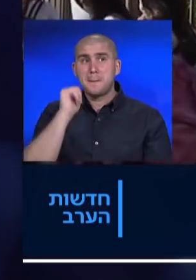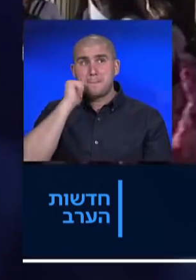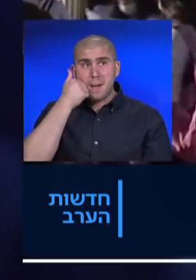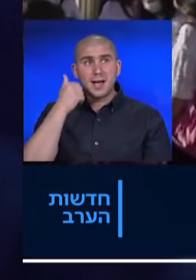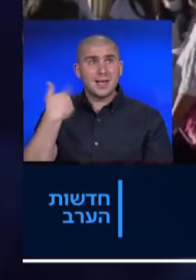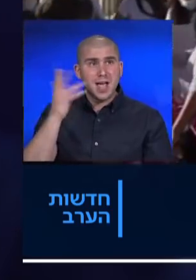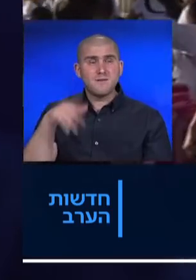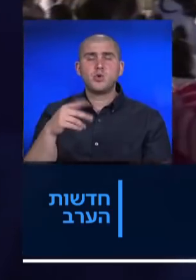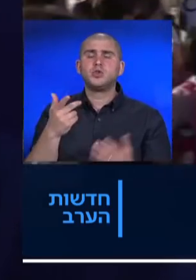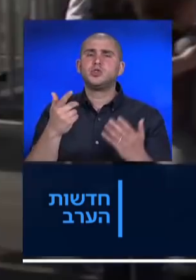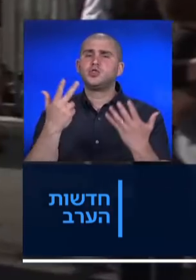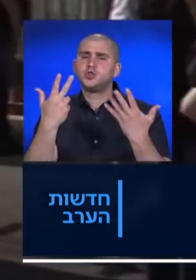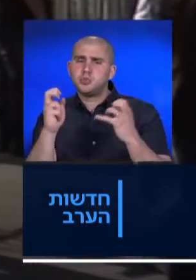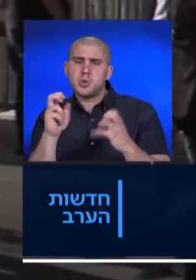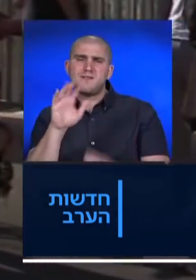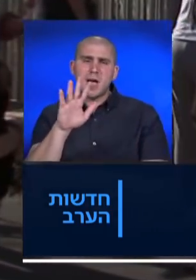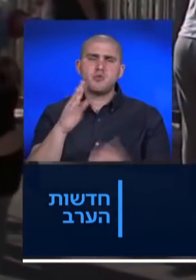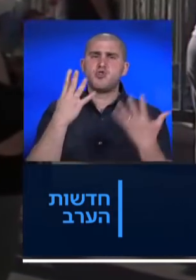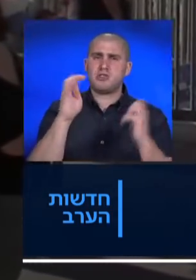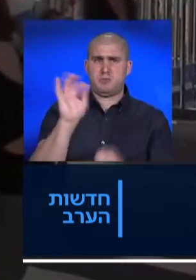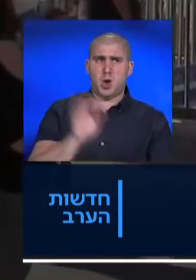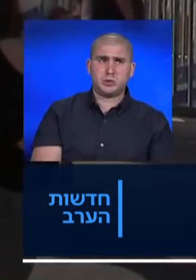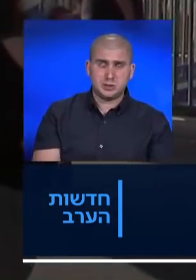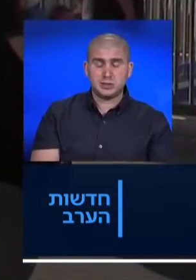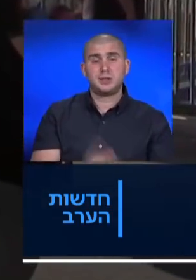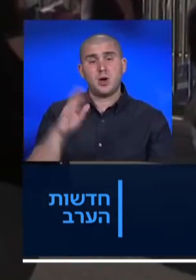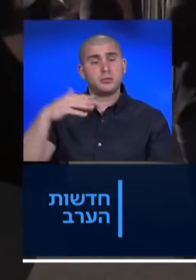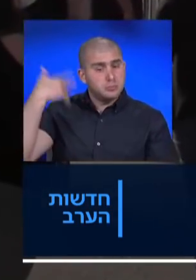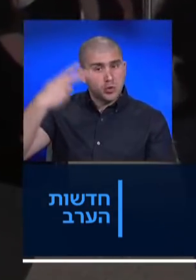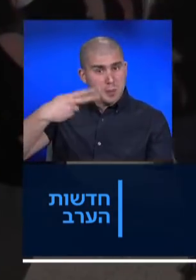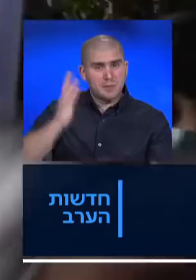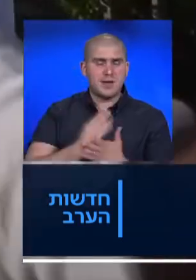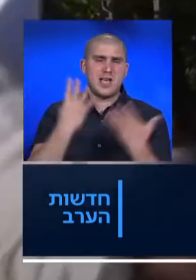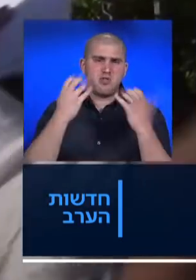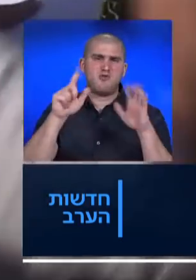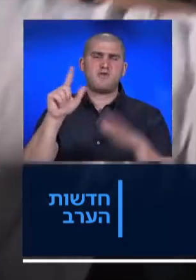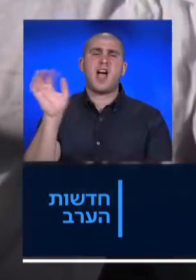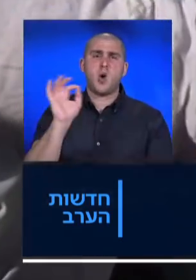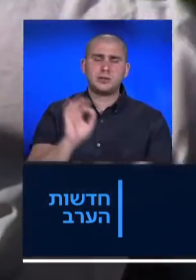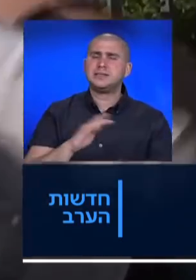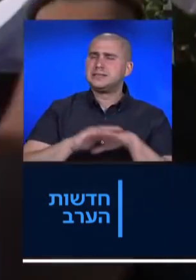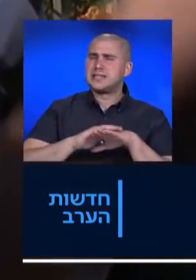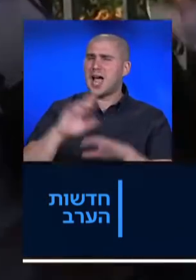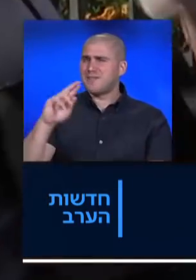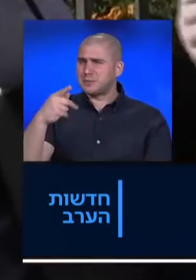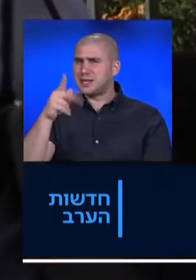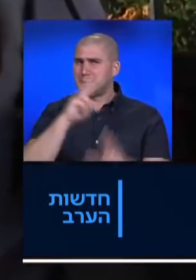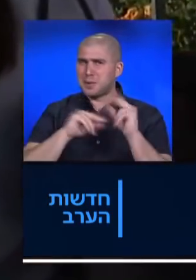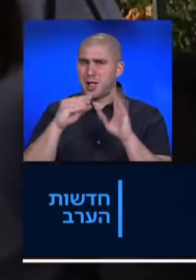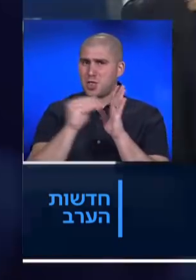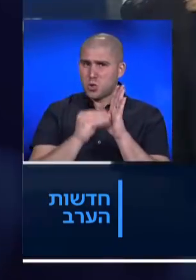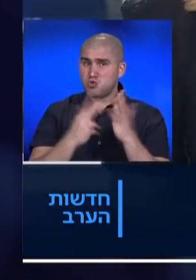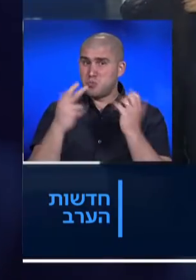בין 85 ל-90, ומחרתיים אנחנו נגיע ל-97%. השר פרץ, אתה כן. מדבר על כן, נתונים של 80%, אני